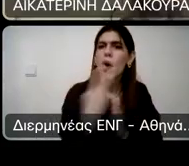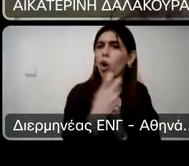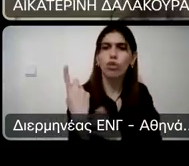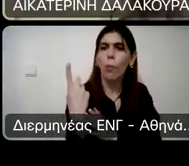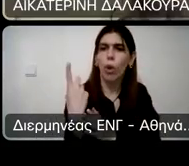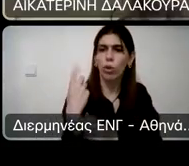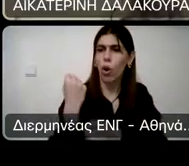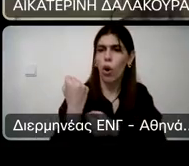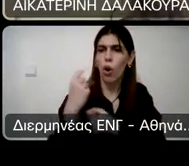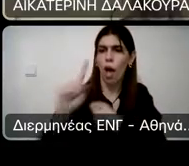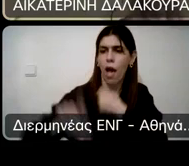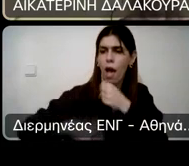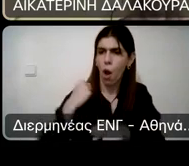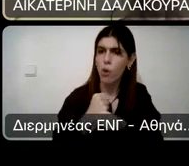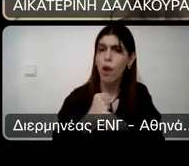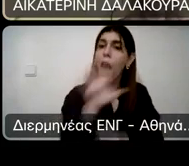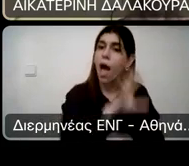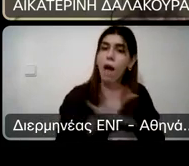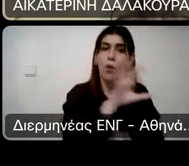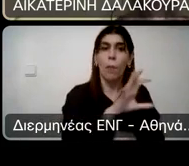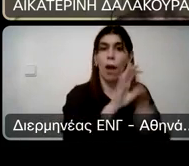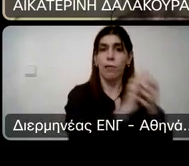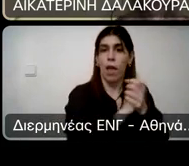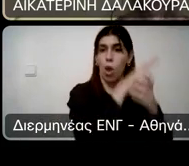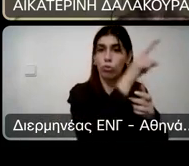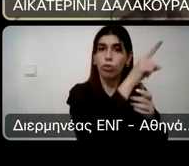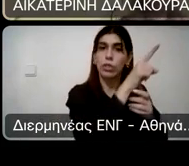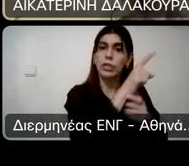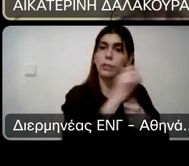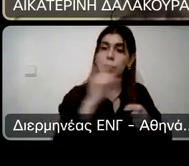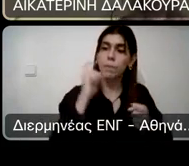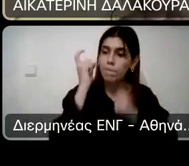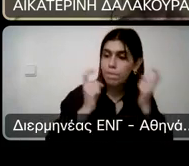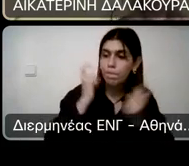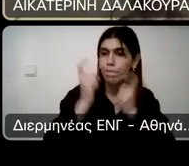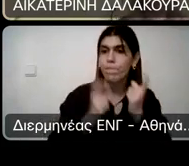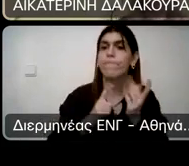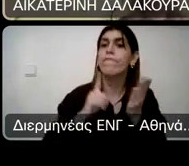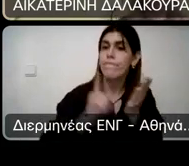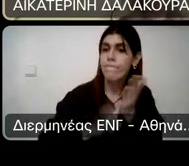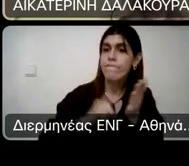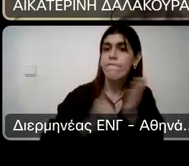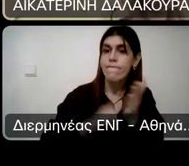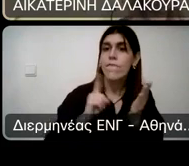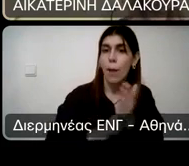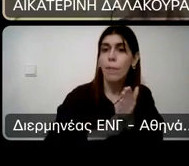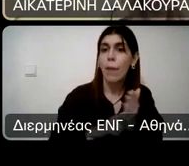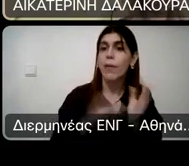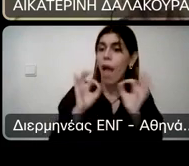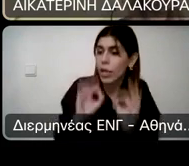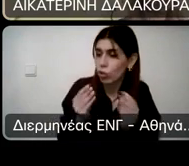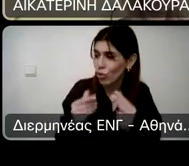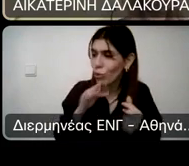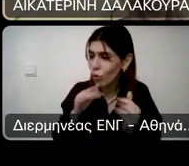την Ευρωπαϊκή Ένωση, η οποία έχει εντάξει την αντιμετώπιση της αρνητικής αυτής διάκρισης